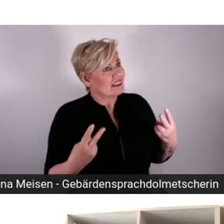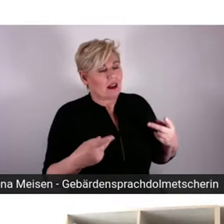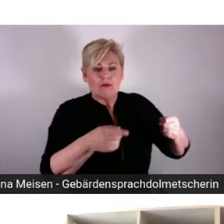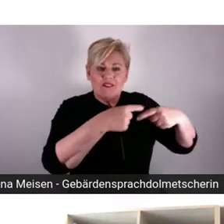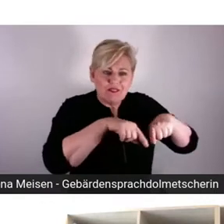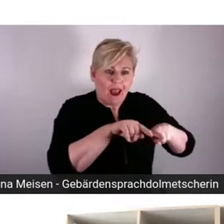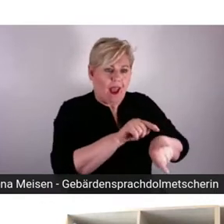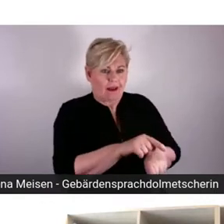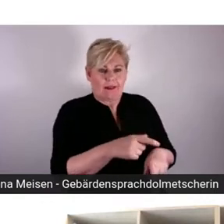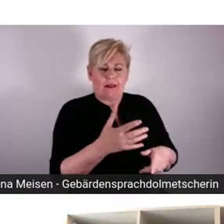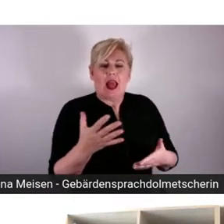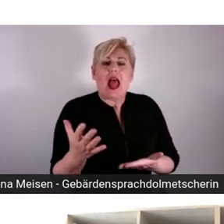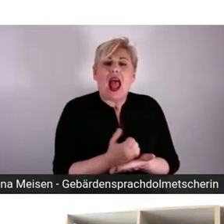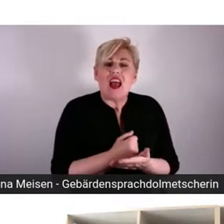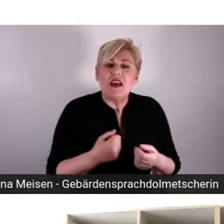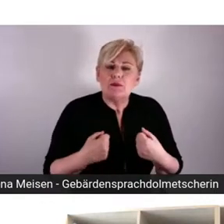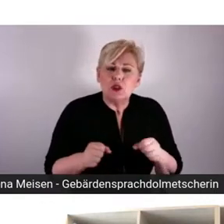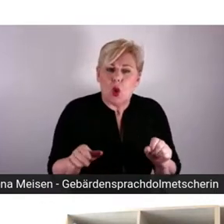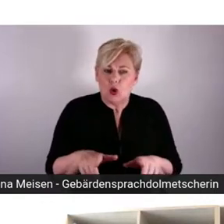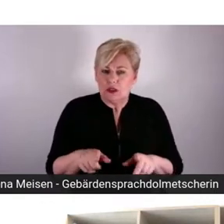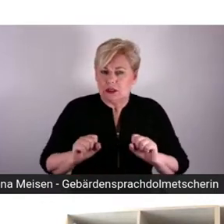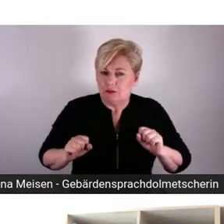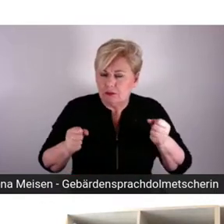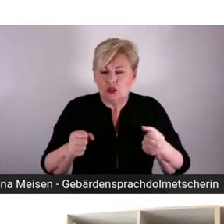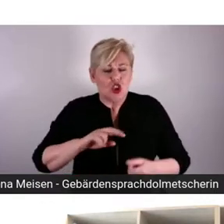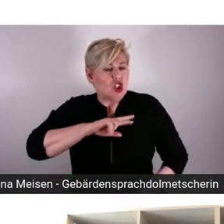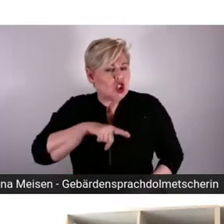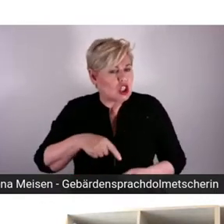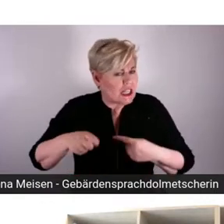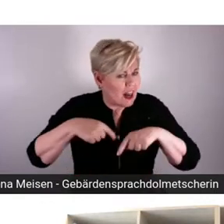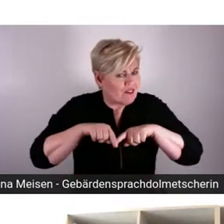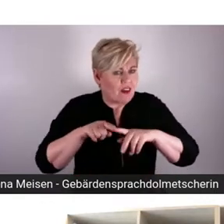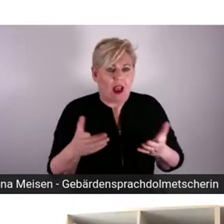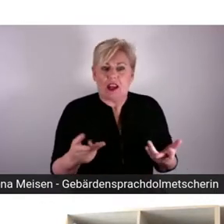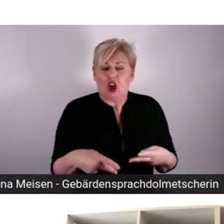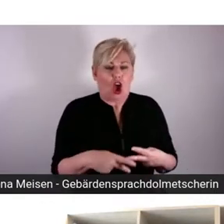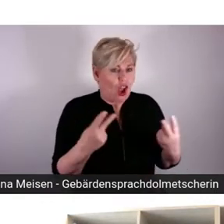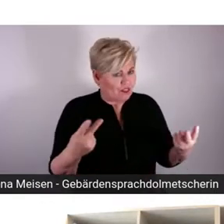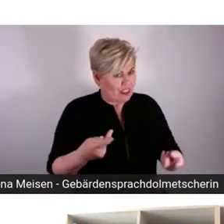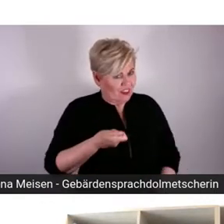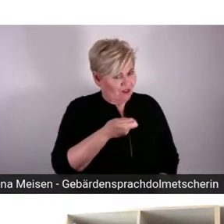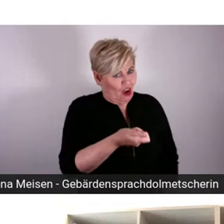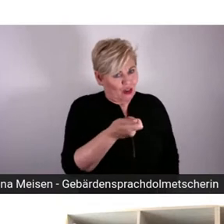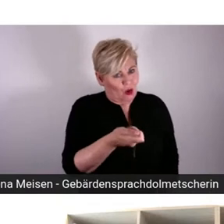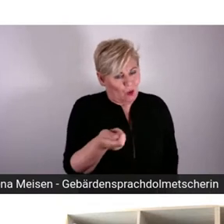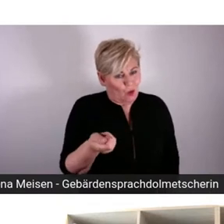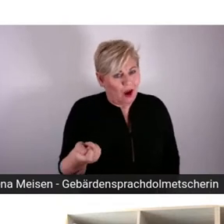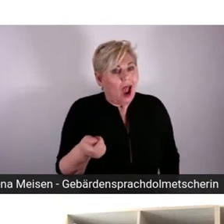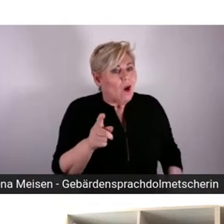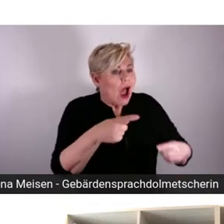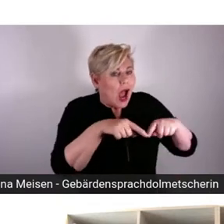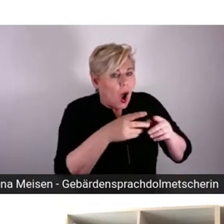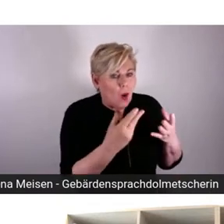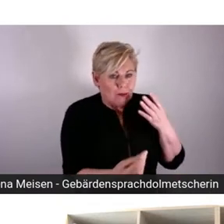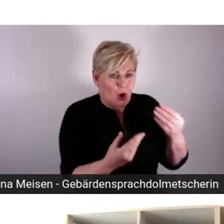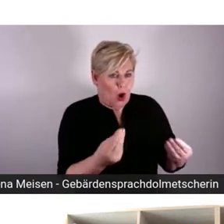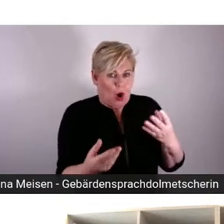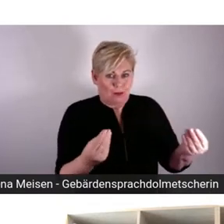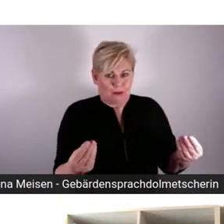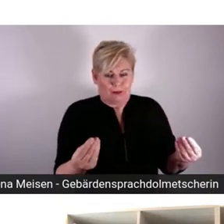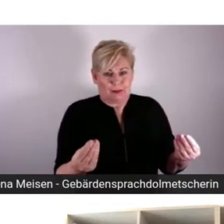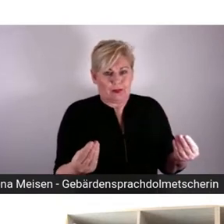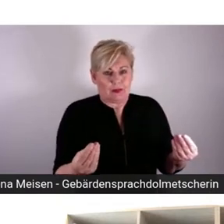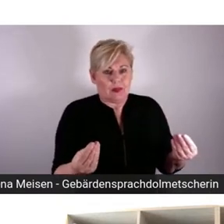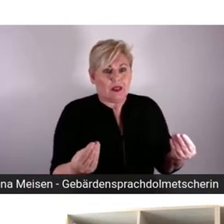das Erwerbsloseninitiativen sind, soziale Vereine auch eine öffentliche Förderung bekommen, dass sie Räume bekommen, die sie zur Verfügung